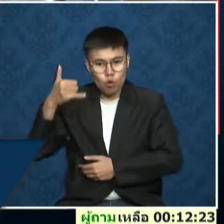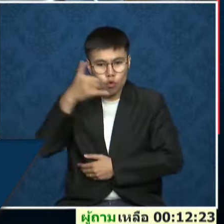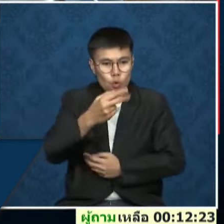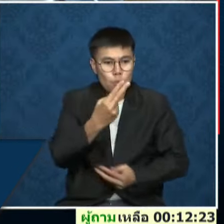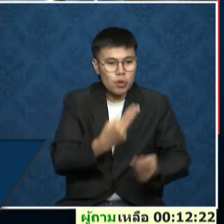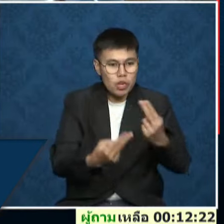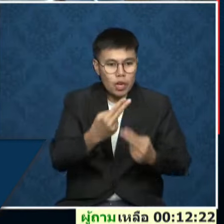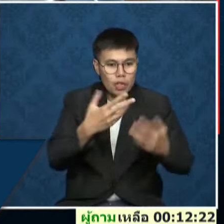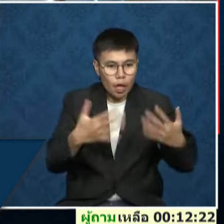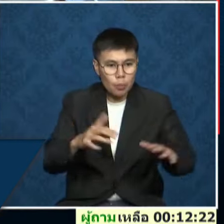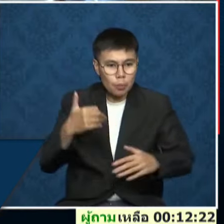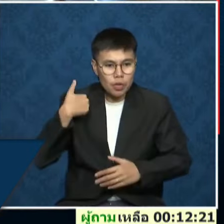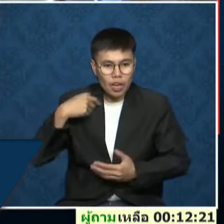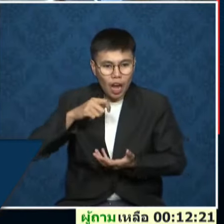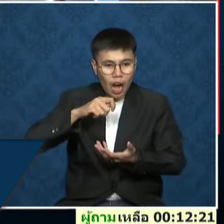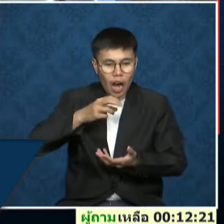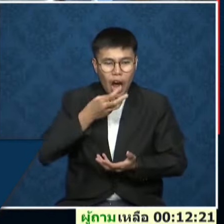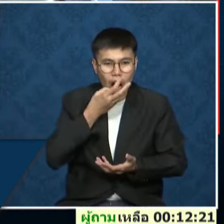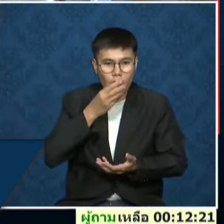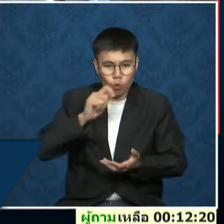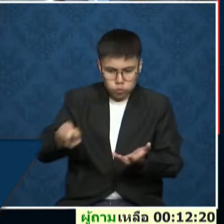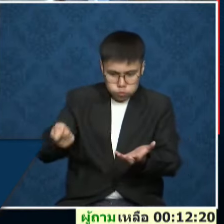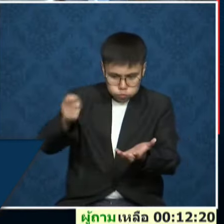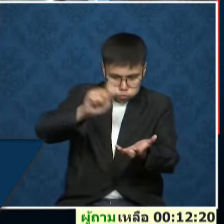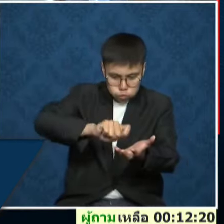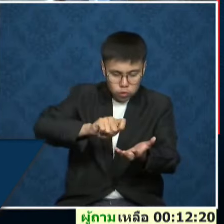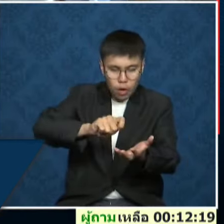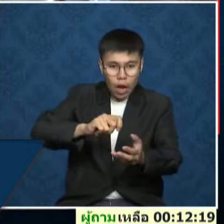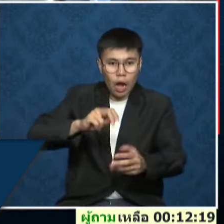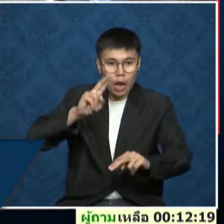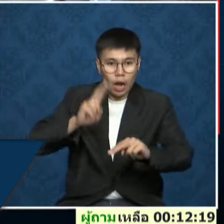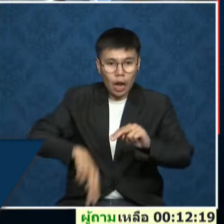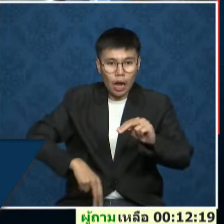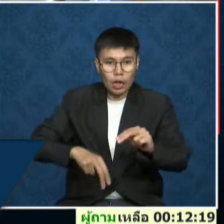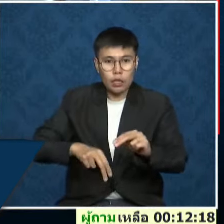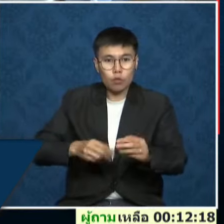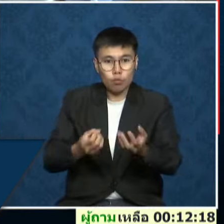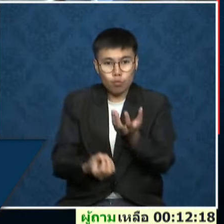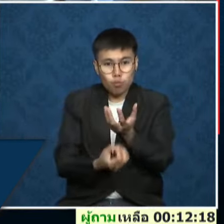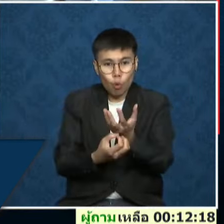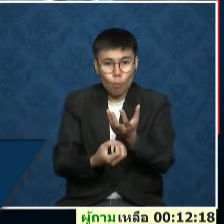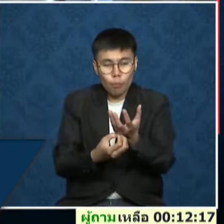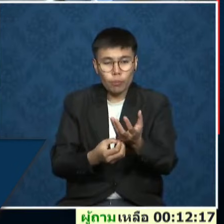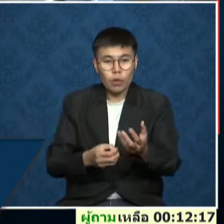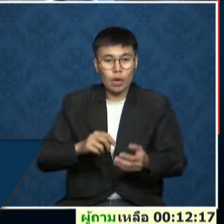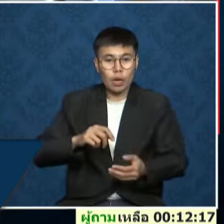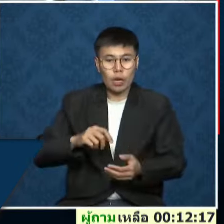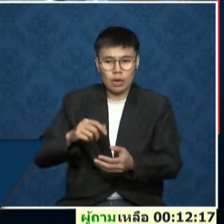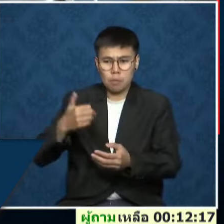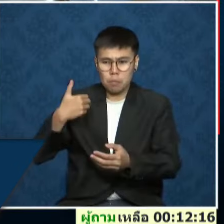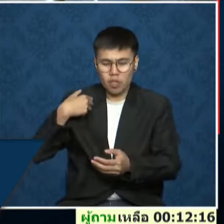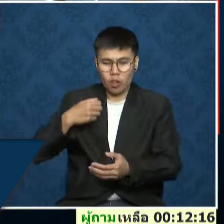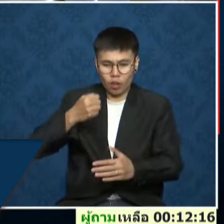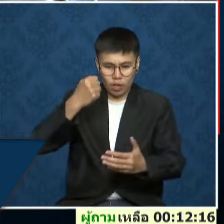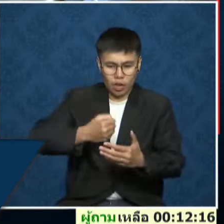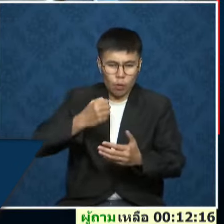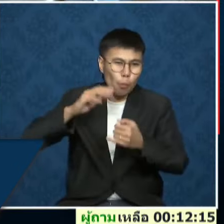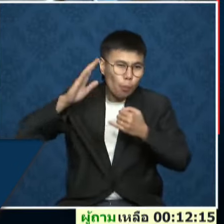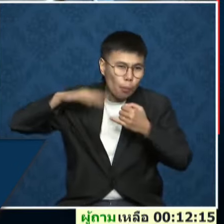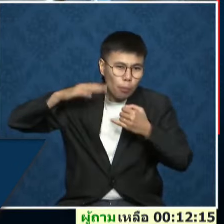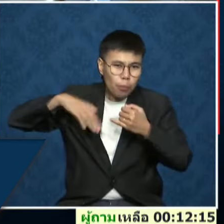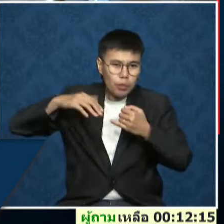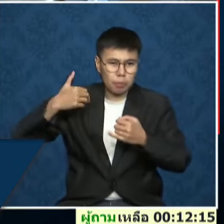ากินมีแค่ข้าวสวย1ทัพพีไข่ต้ม1ฟองน้ำพริกตาแดง1ถุงพลาสติก